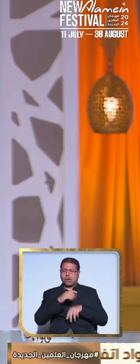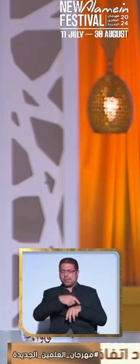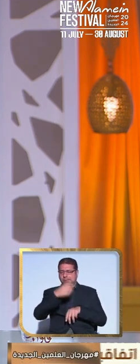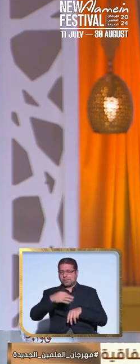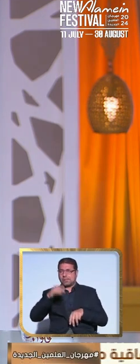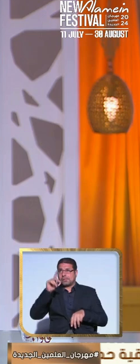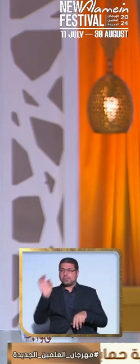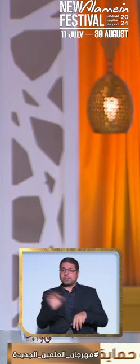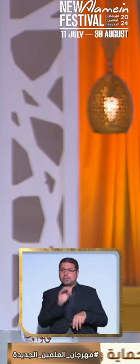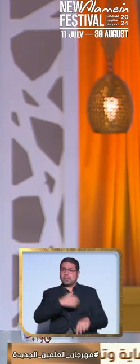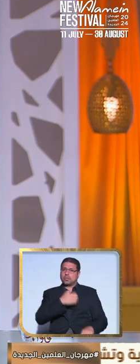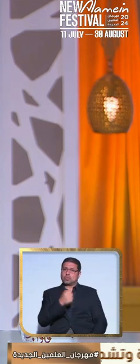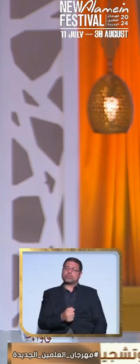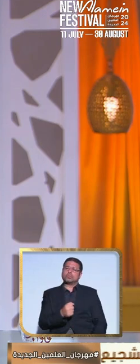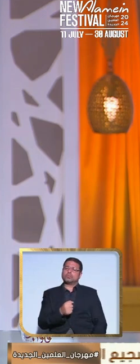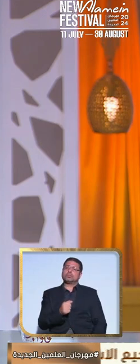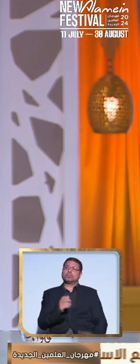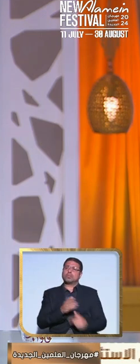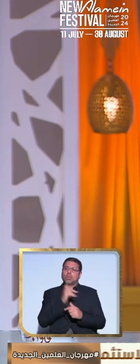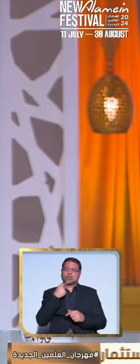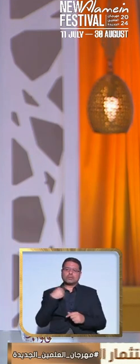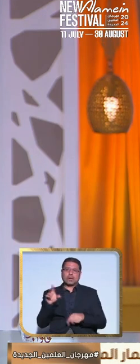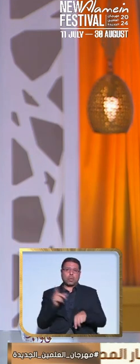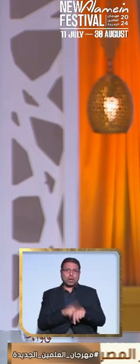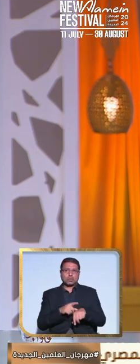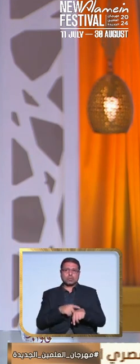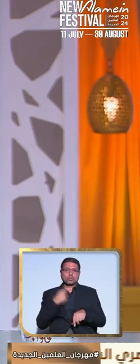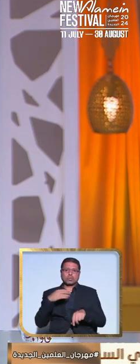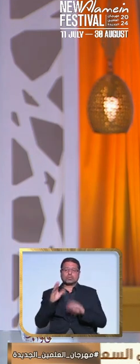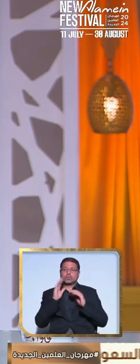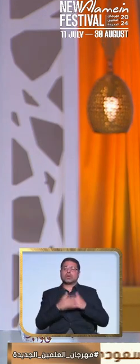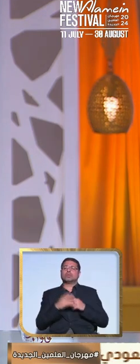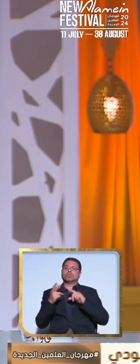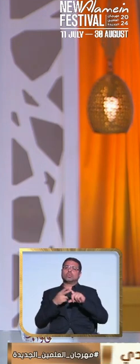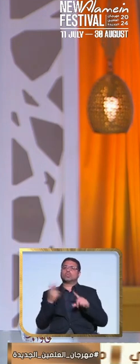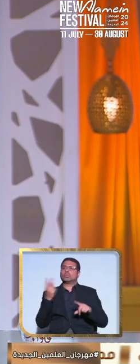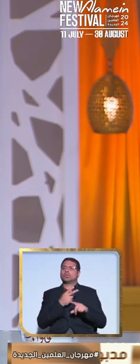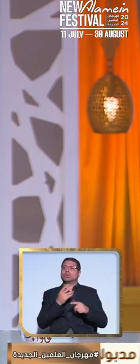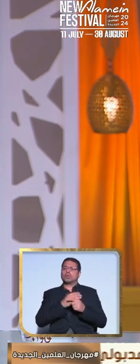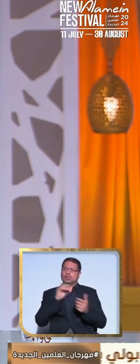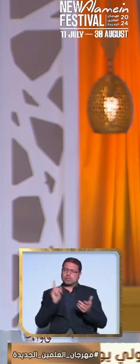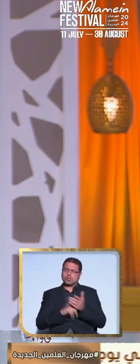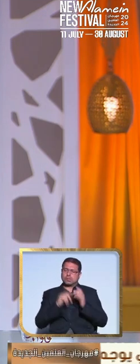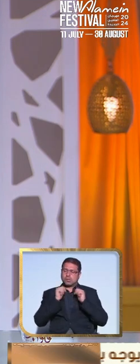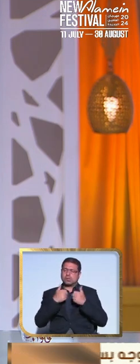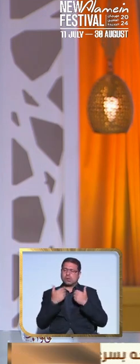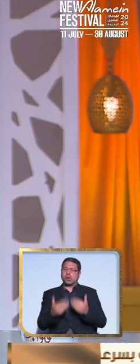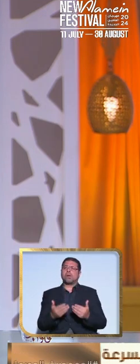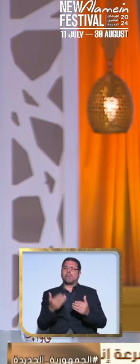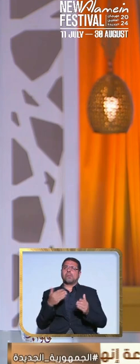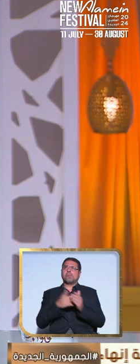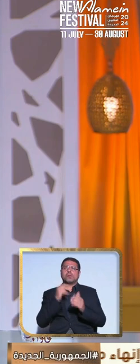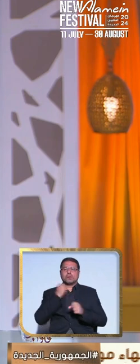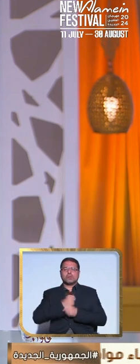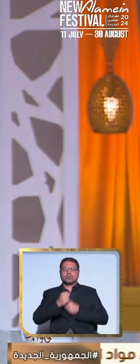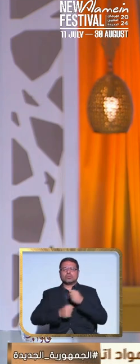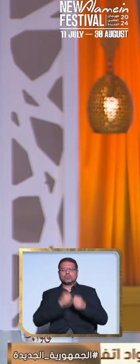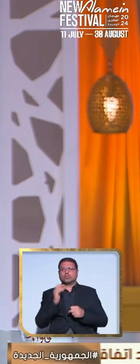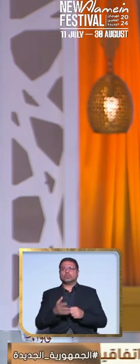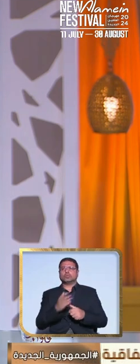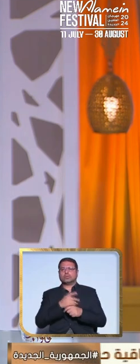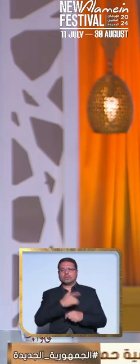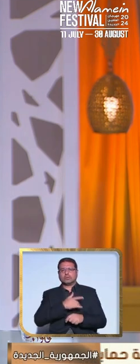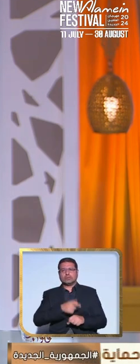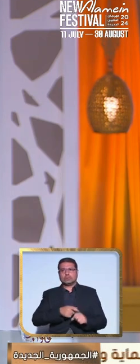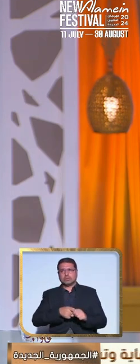على المؤمنين كتابا موقوتا، فأنا فوتت الوقت وفوتت الصلاة، يبقى لابد من القضاء قدر طاقتي، أنوي